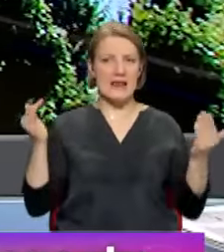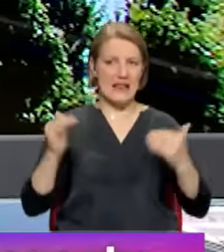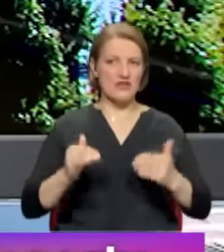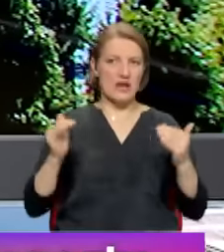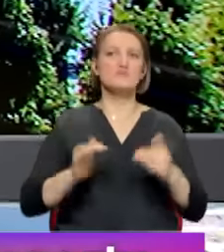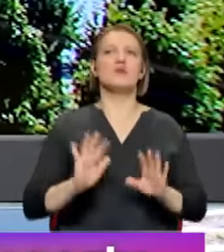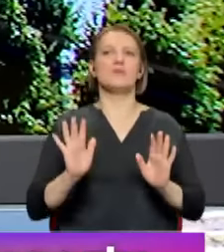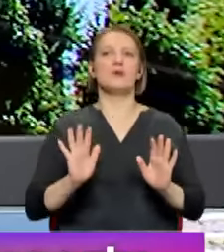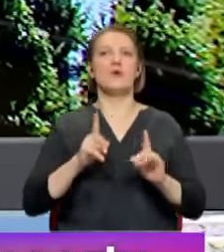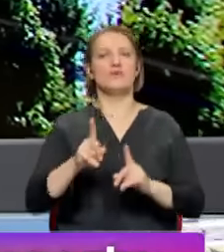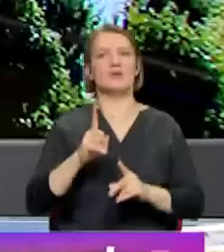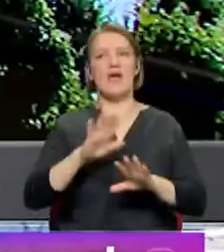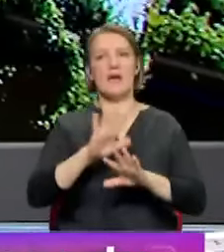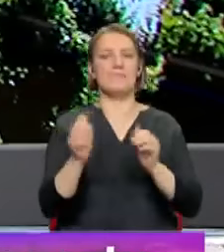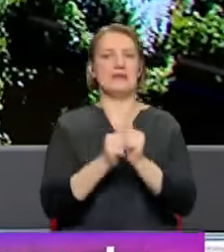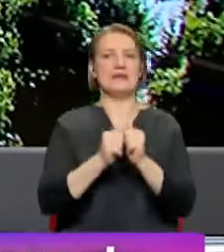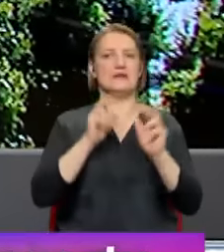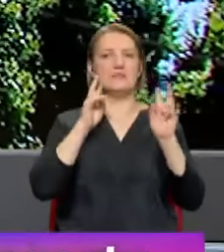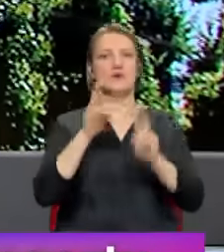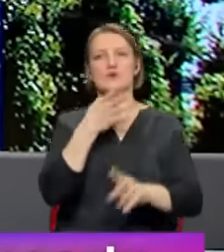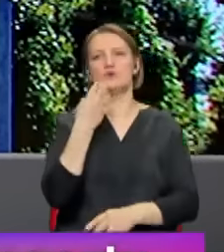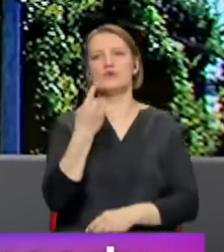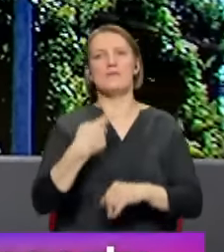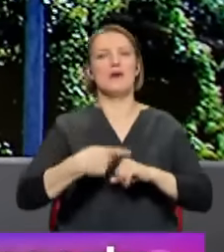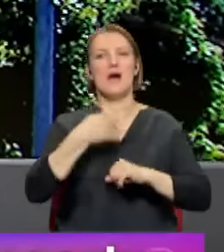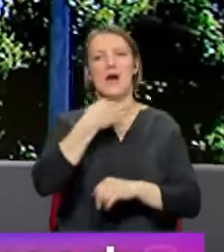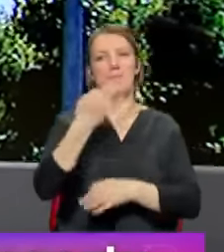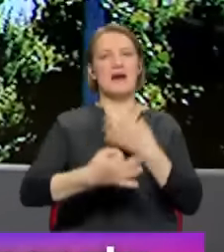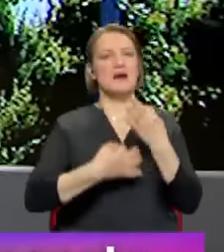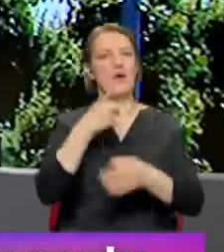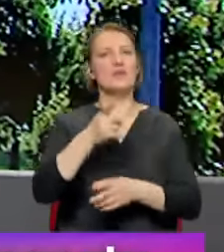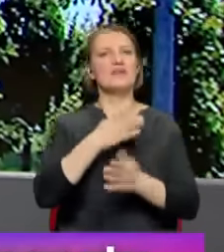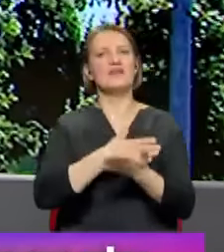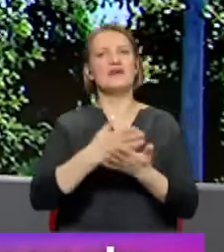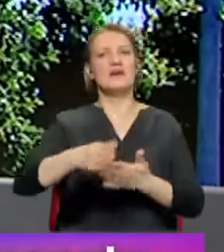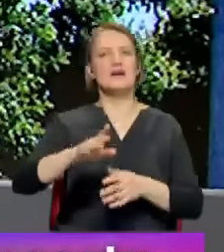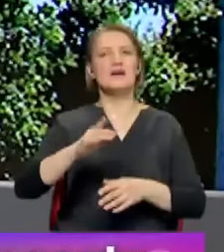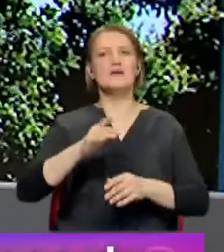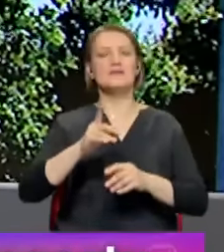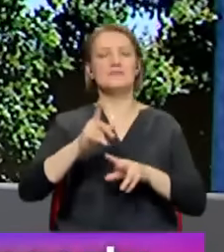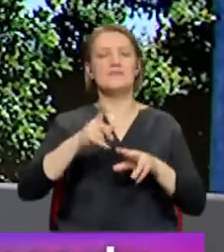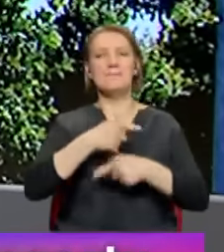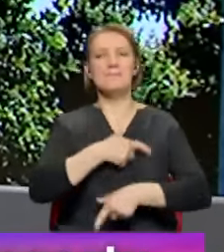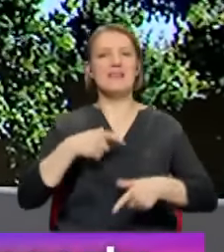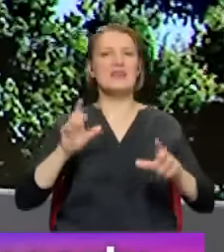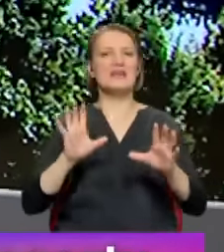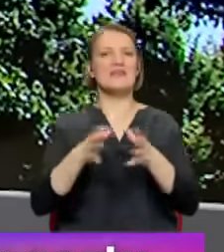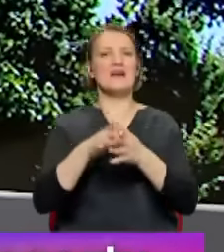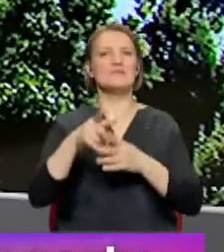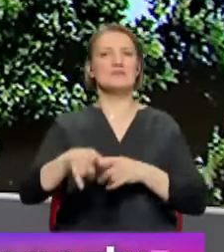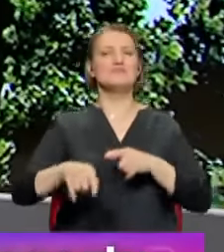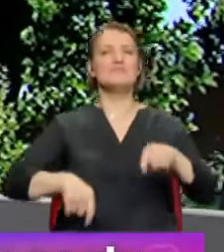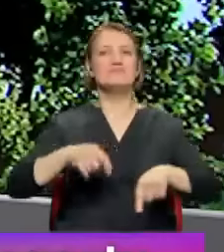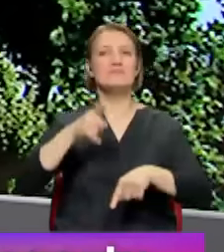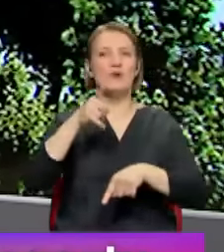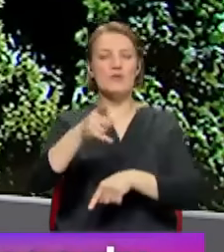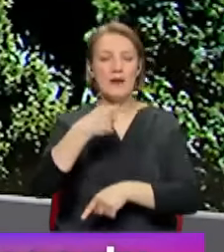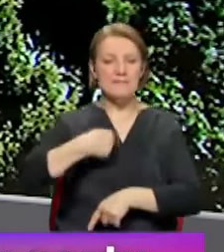mi gelmeyecek mi? Onu da hep birlikte bakacağız. Güzel bir haber. Onunla devam edelim. Ampute milli takımımız, onlar